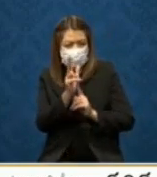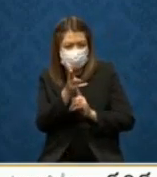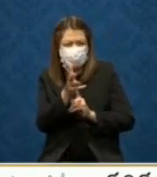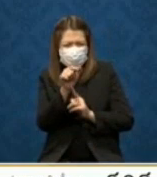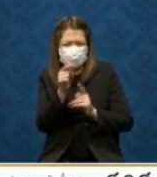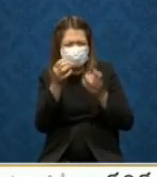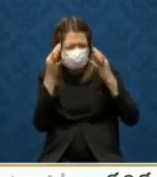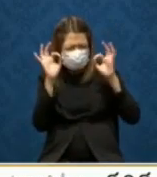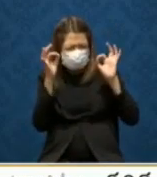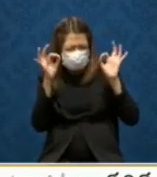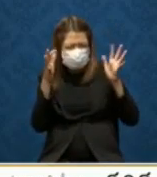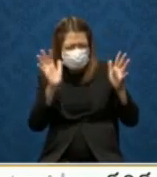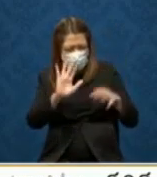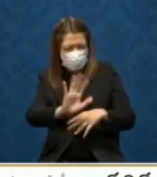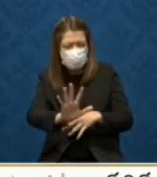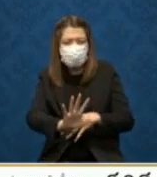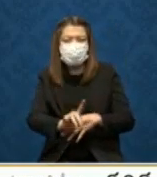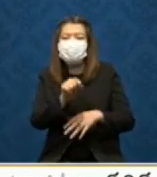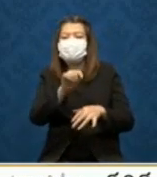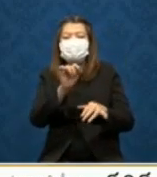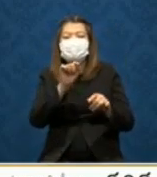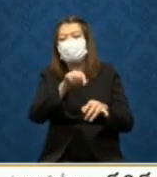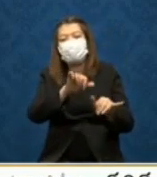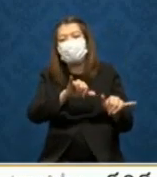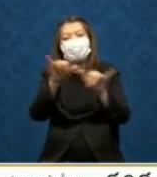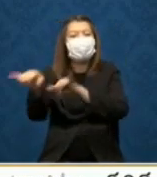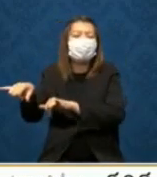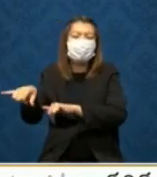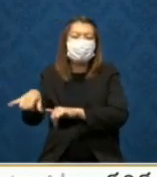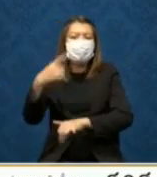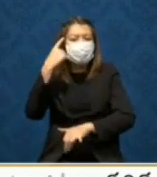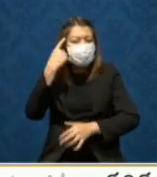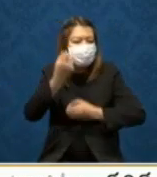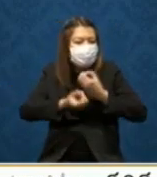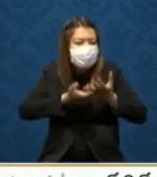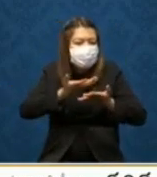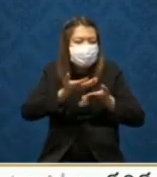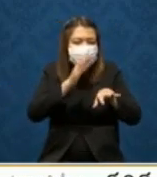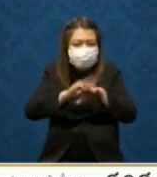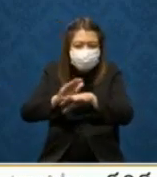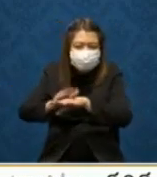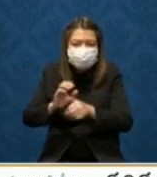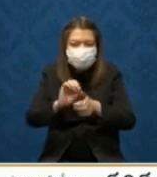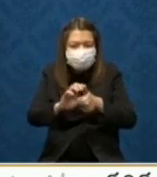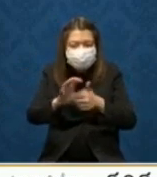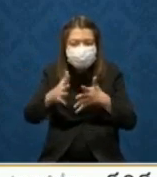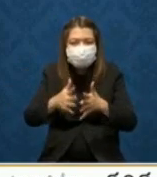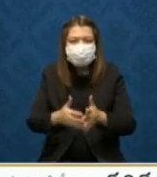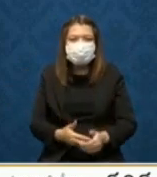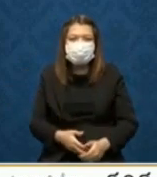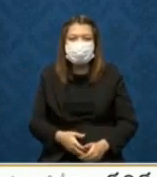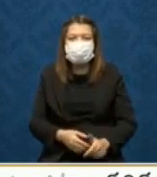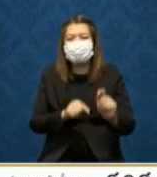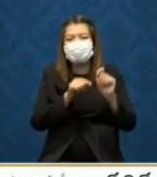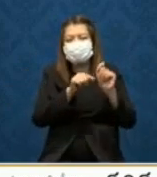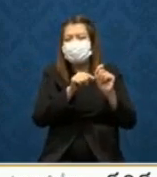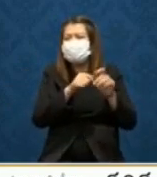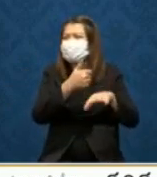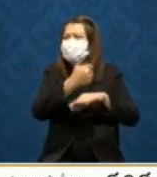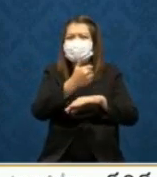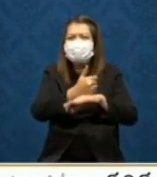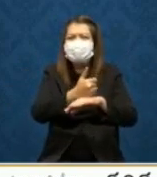เสรีท่านก็ย้ายเขซะไม่ยอมให้เแสดงความคิดเห็นนายอำเภอนะครับผมไม่ใช่จะว่าข้าราชการใน